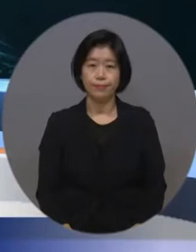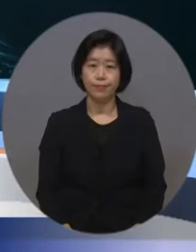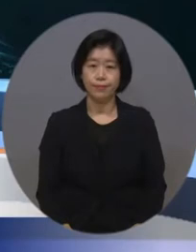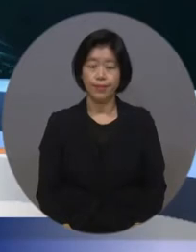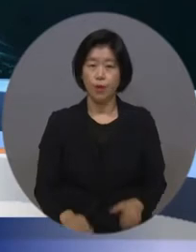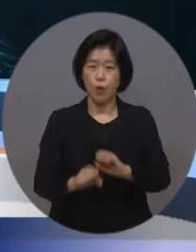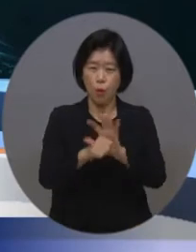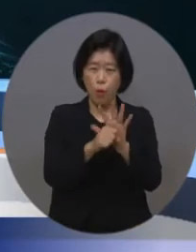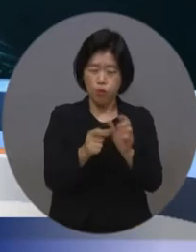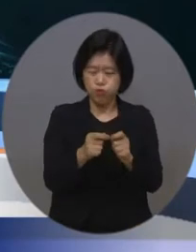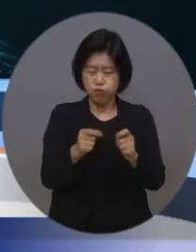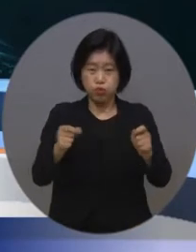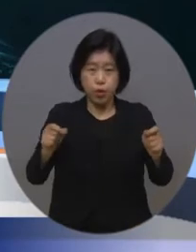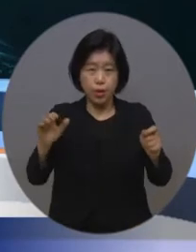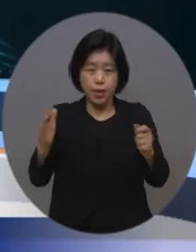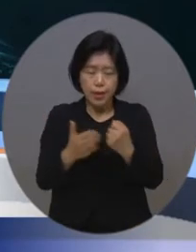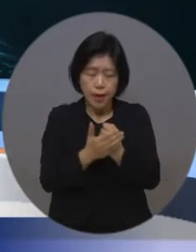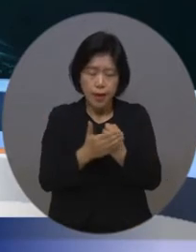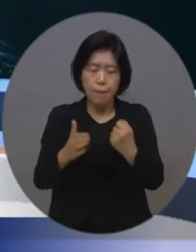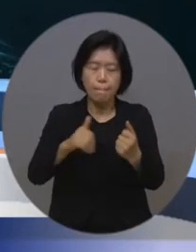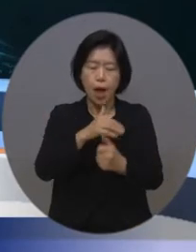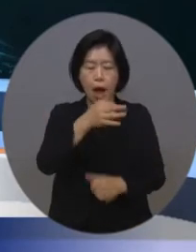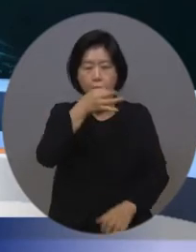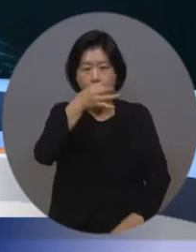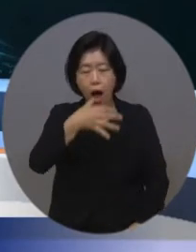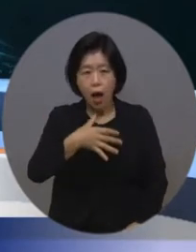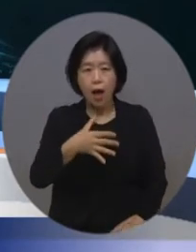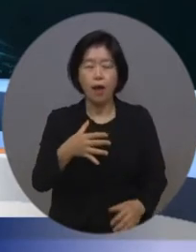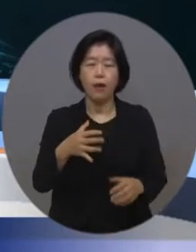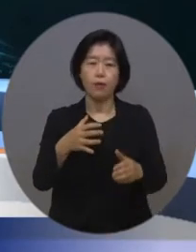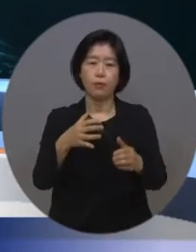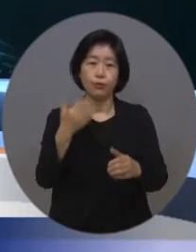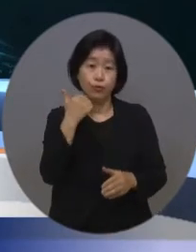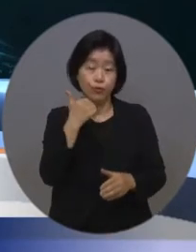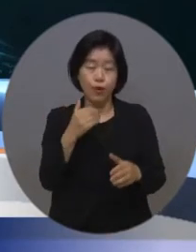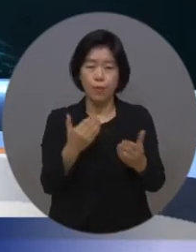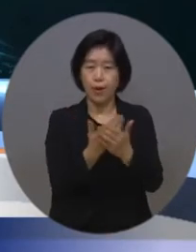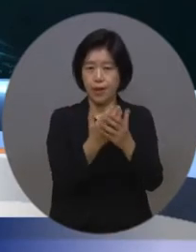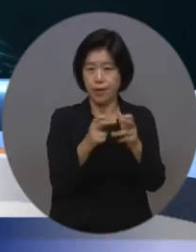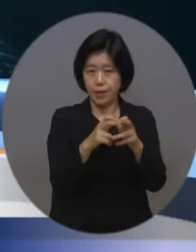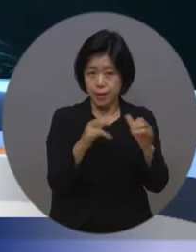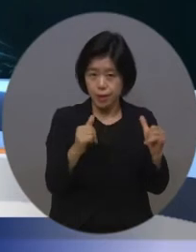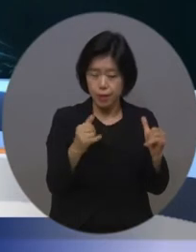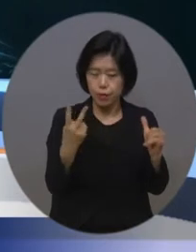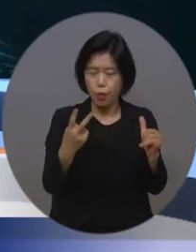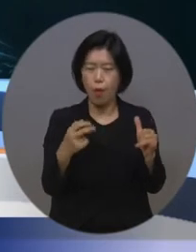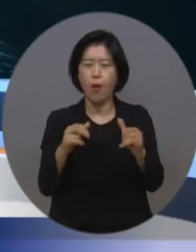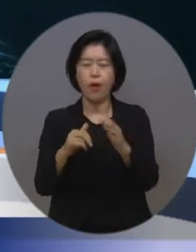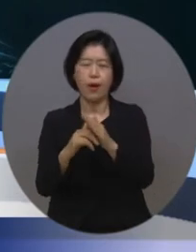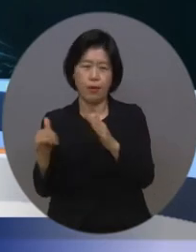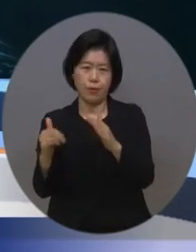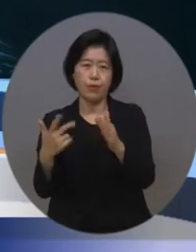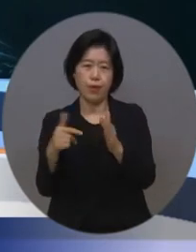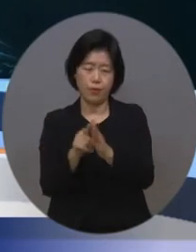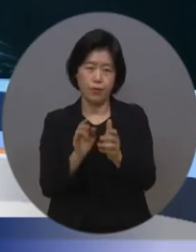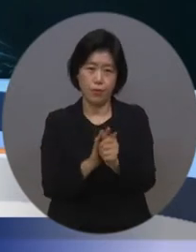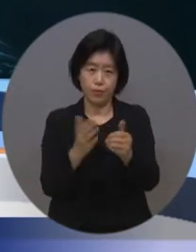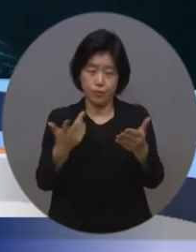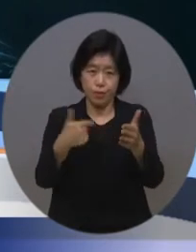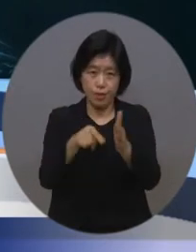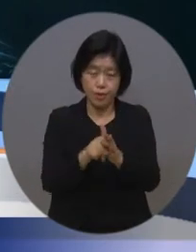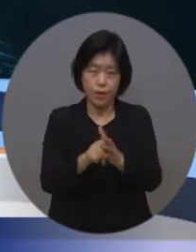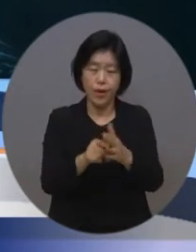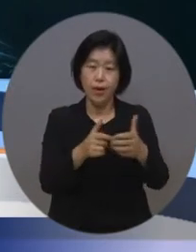코로나19가 장기화됨에 따라 힘든 시간을 보내고 있는 발달장애인과 그 가족들에게 도움을 주고자 상담센터가